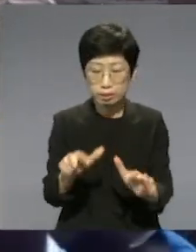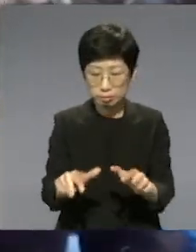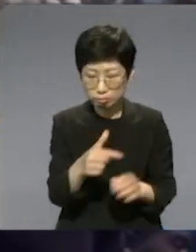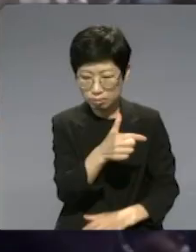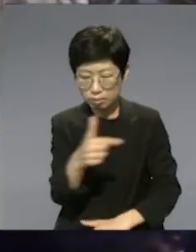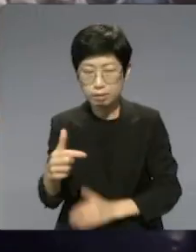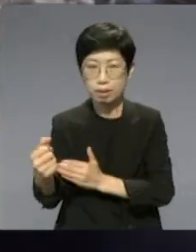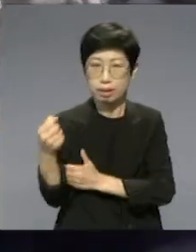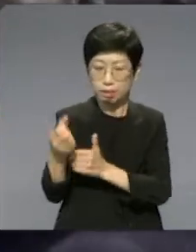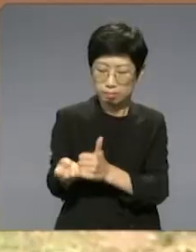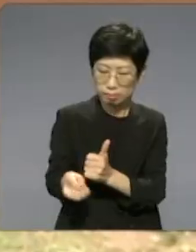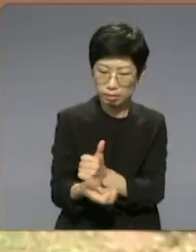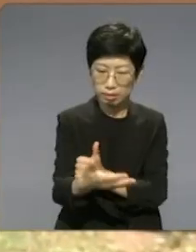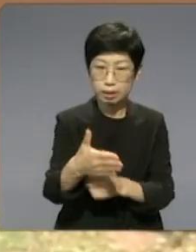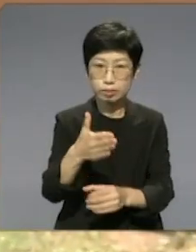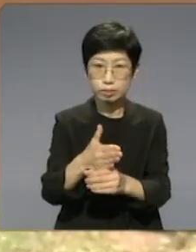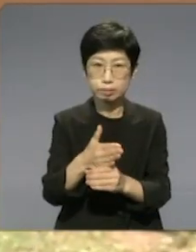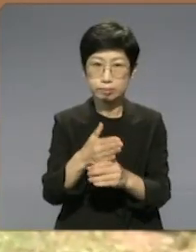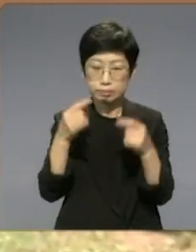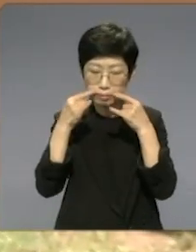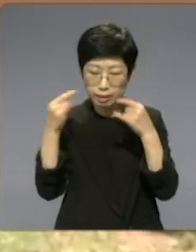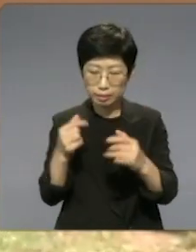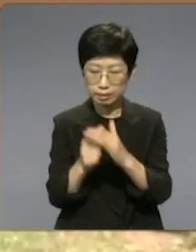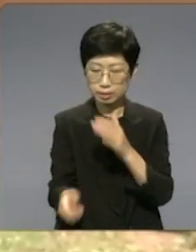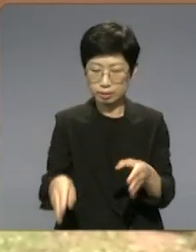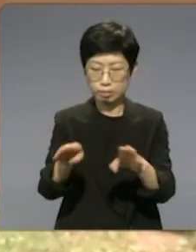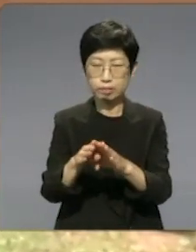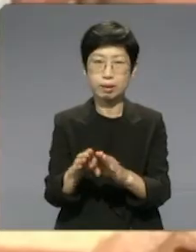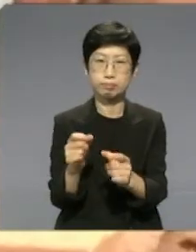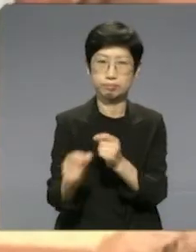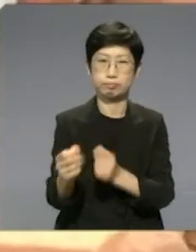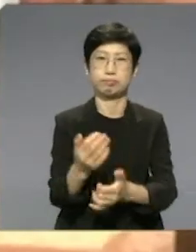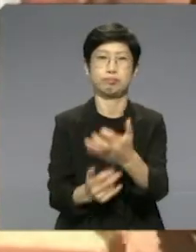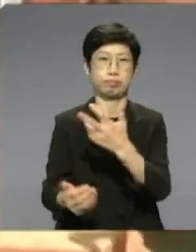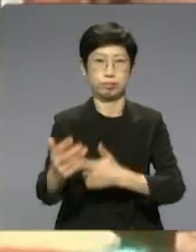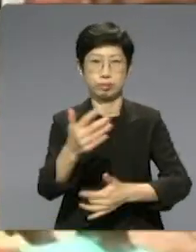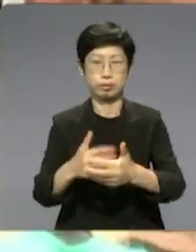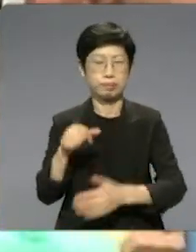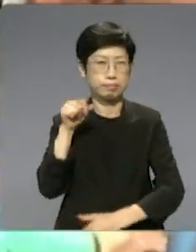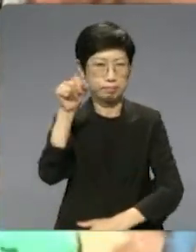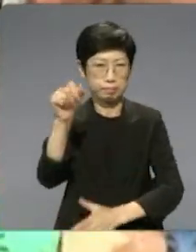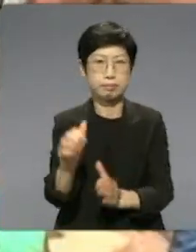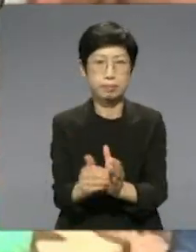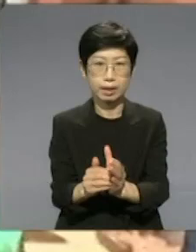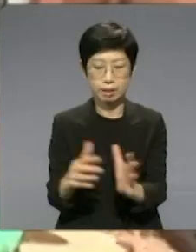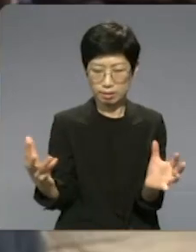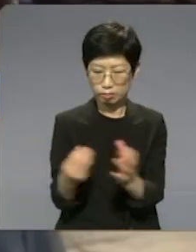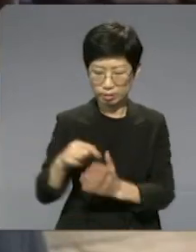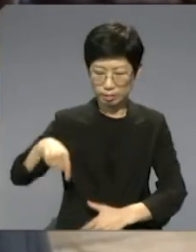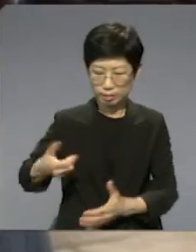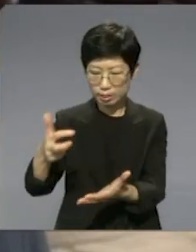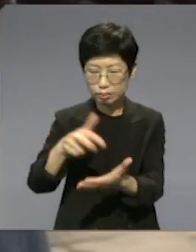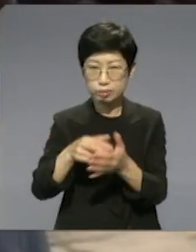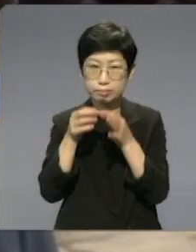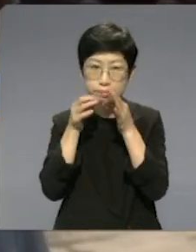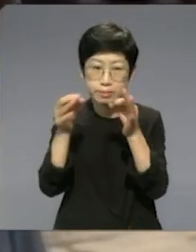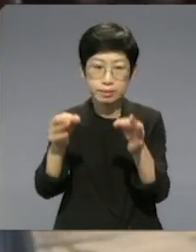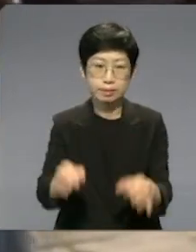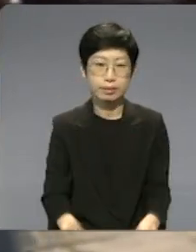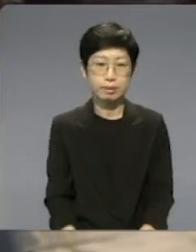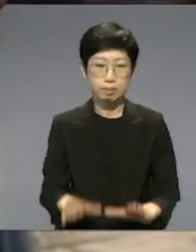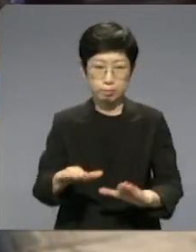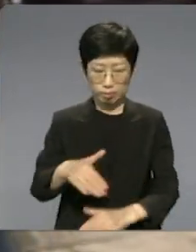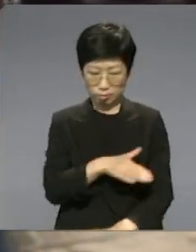막대한 영향력을 행사하는 프랑스 대사관에 불을 지르며 완전한 자주를 외쳤습니다. Nous on pense qu'aujourd'hui ce qui